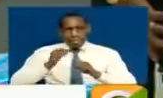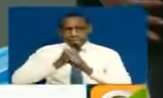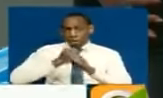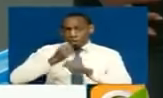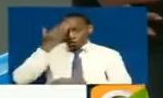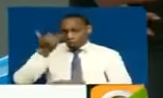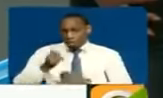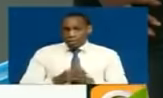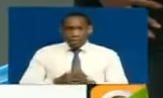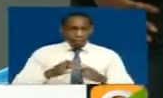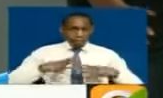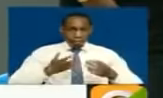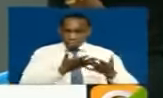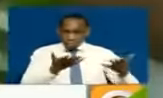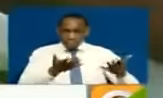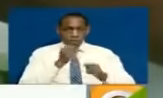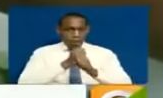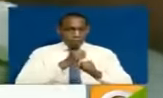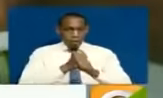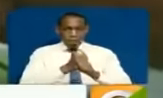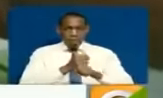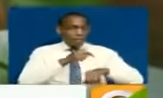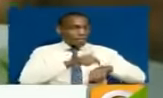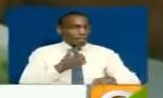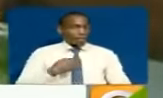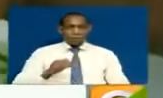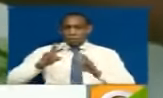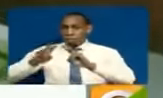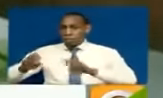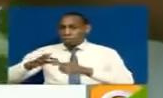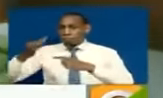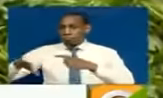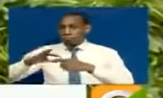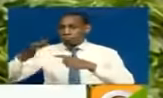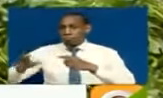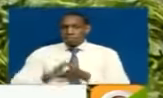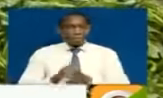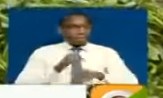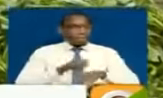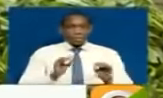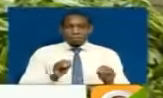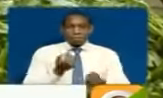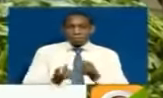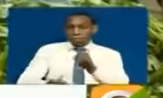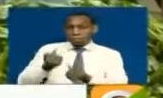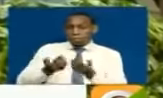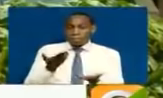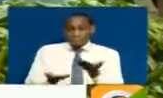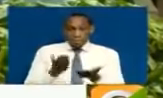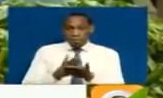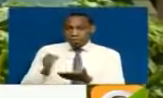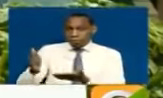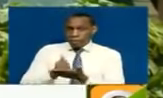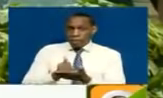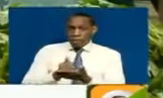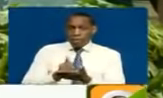sababu kuna watu wanafanya kazi hawana hiyo saa ya kwenda kutafuta hizo mboga. Hawana hiyo saa ya kutayarisha. Hata kama